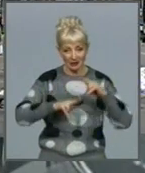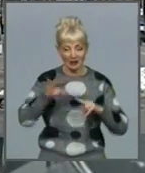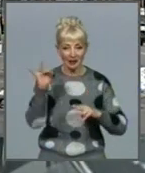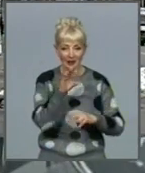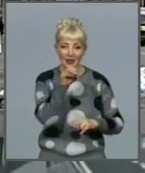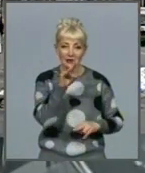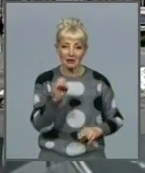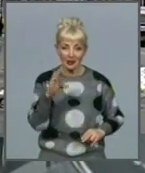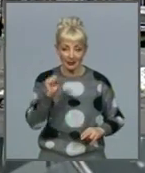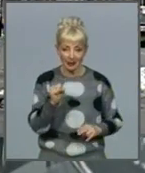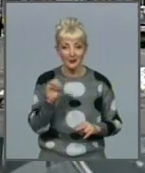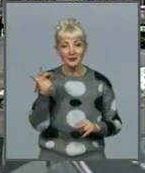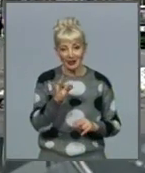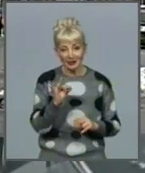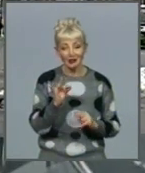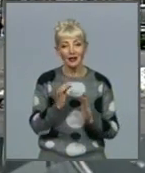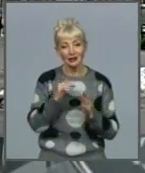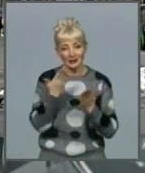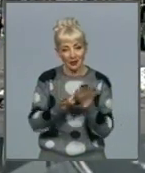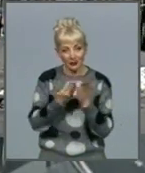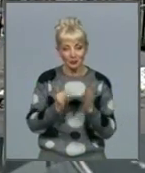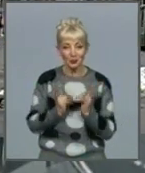дня радять приділити відпочинку та сім'ї.